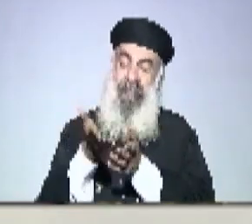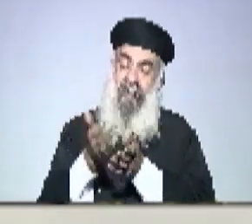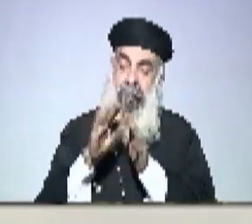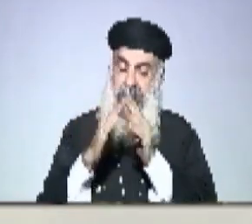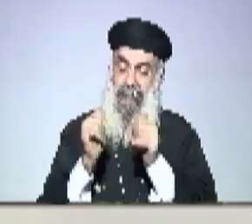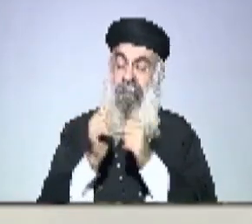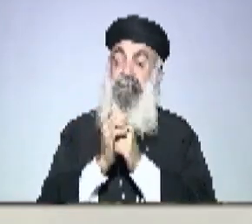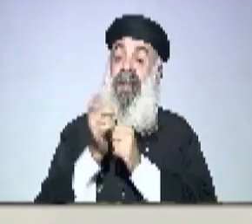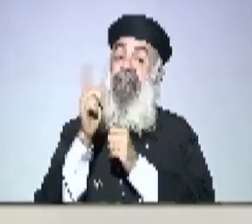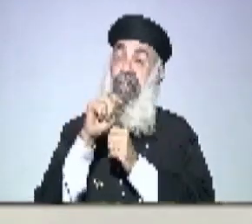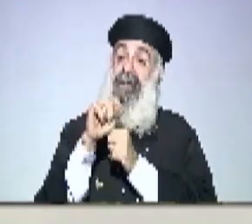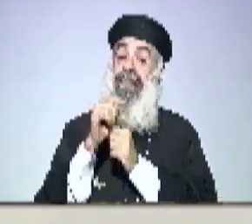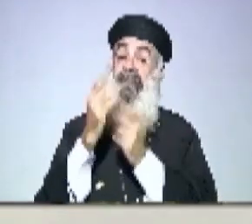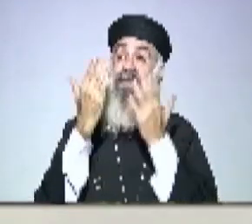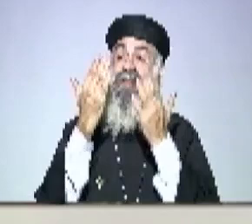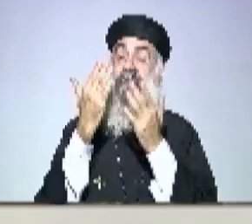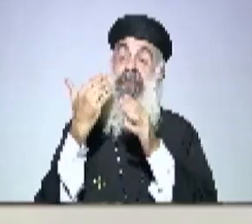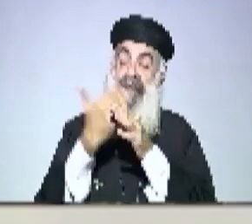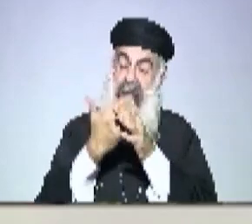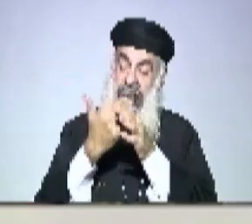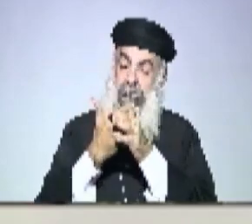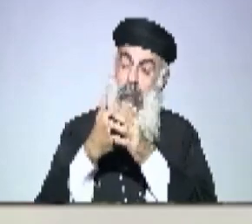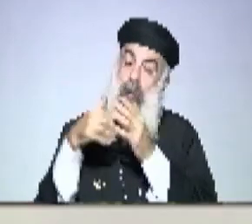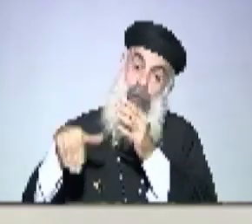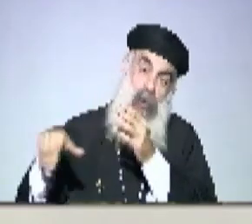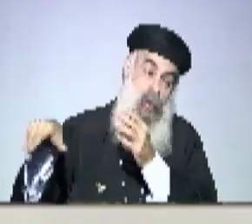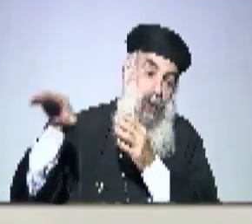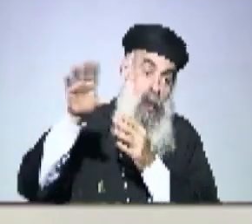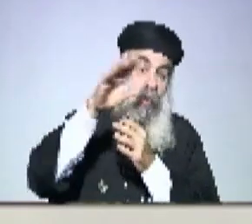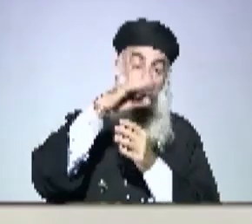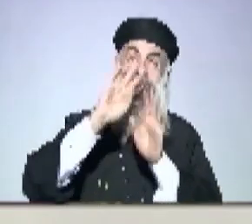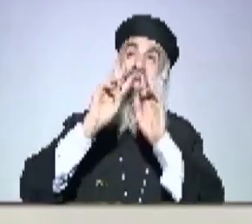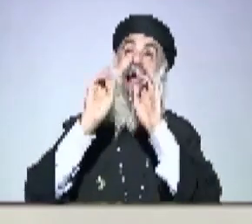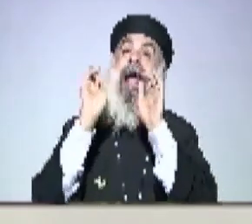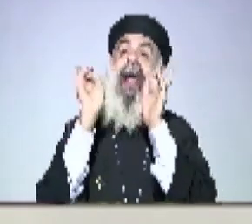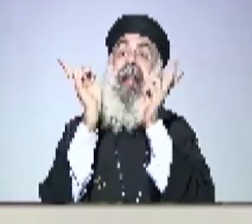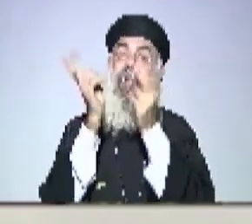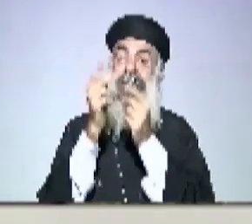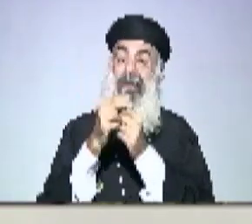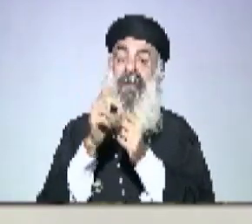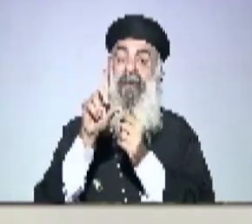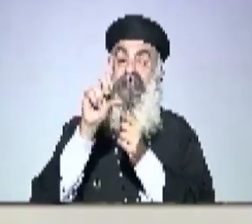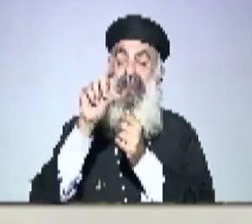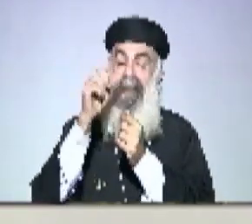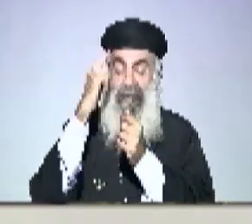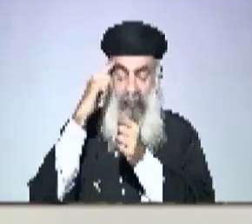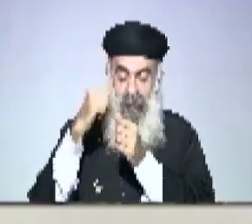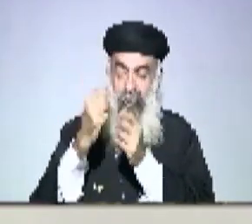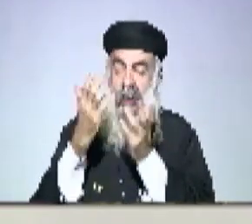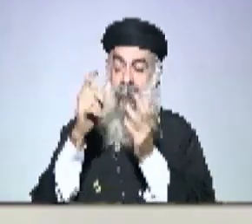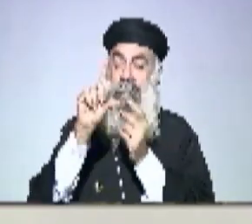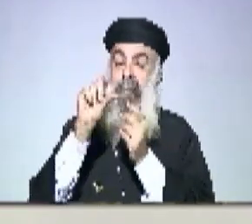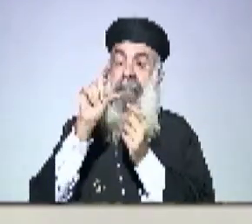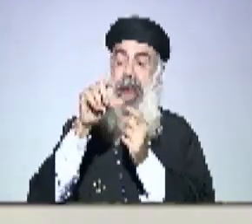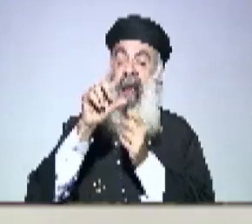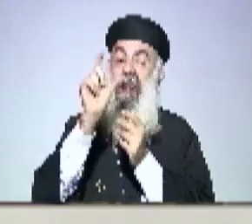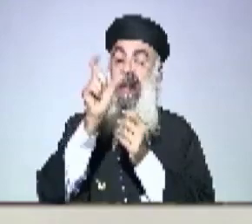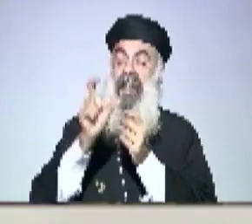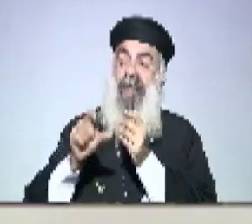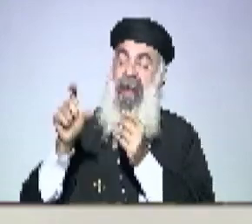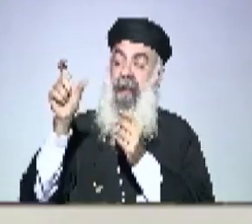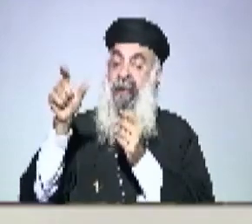لكن في نفس الوقت احنا بنصلي من اجل كل العالم عشان كده يقول اذكر مياه الانهار في كل